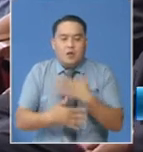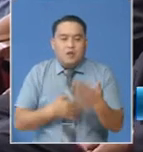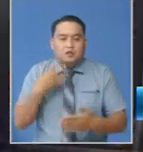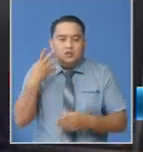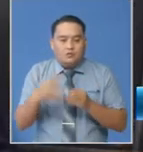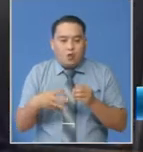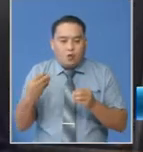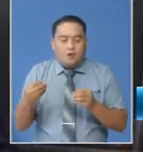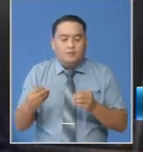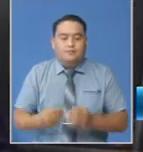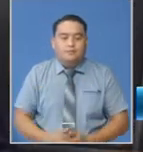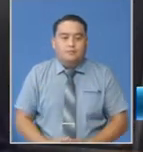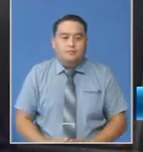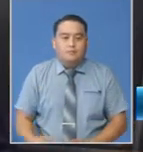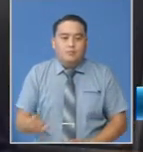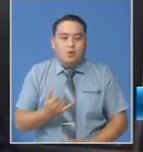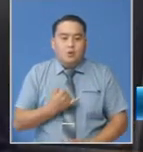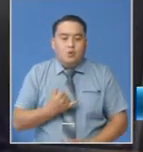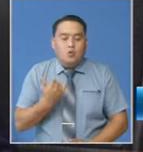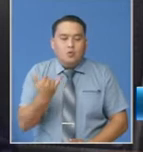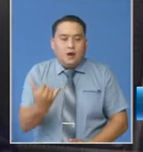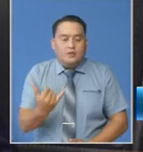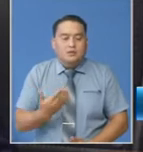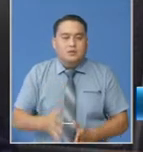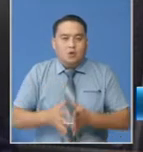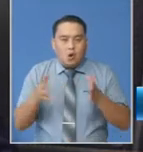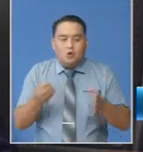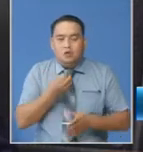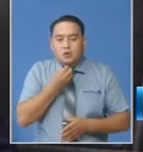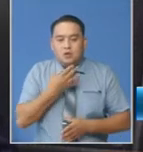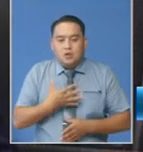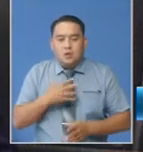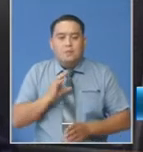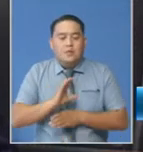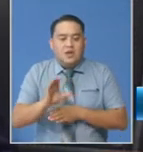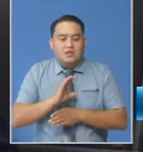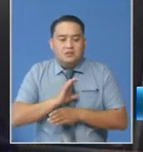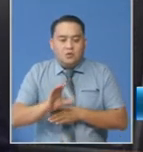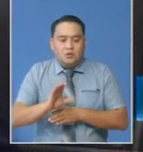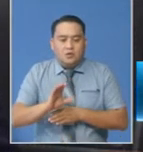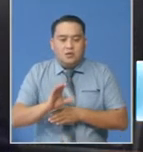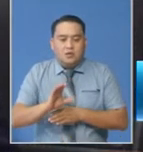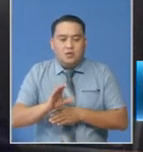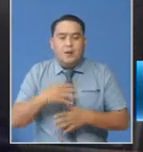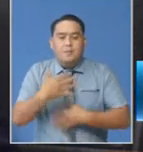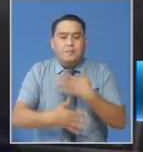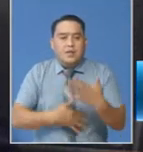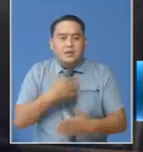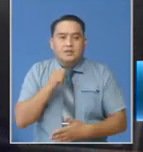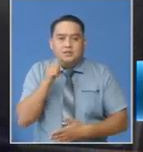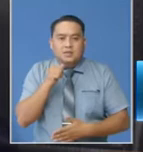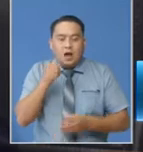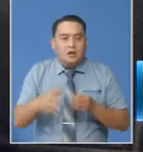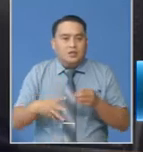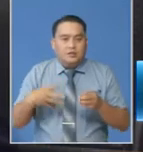свеклы. У вас очень... сильно развито и на хороший уровень поставлен производство и переработка сахарной